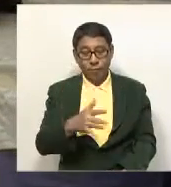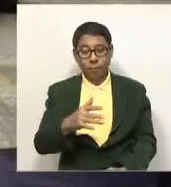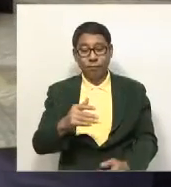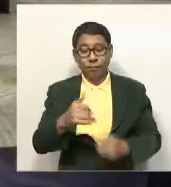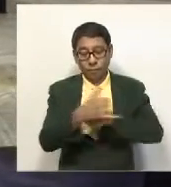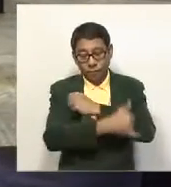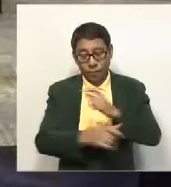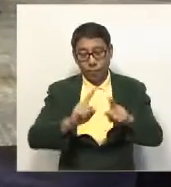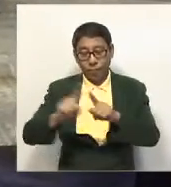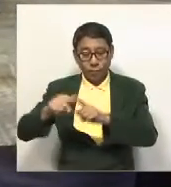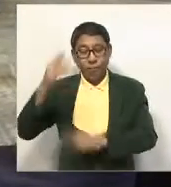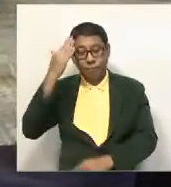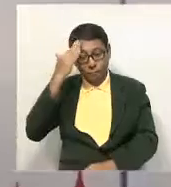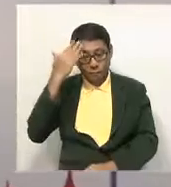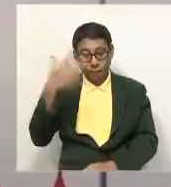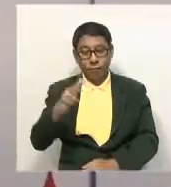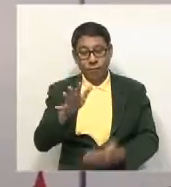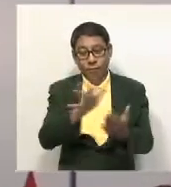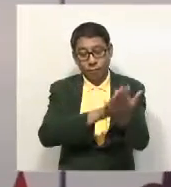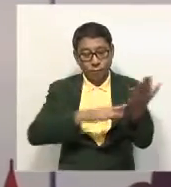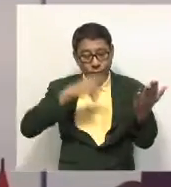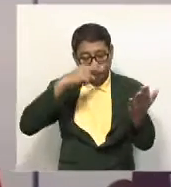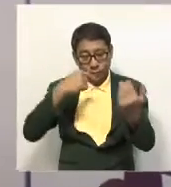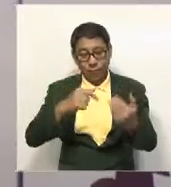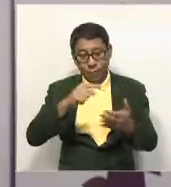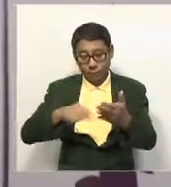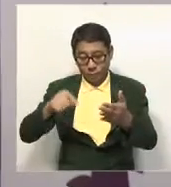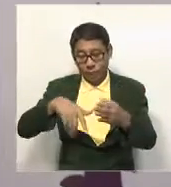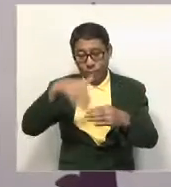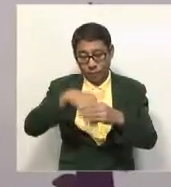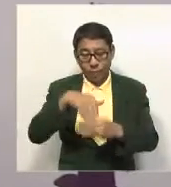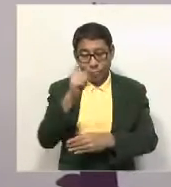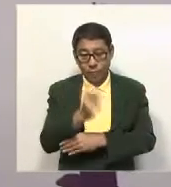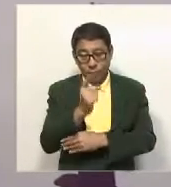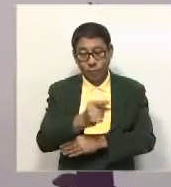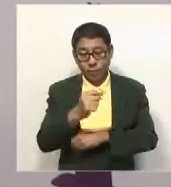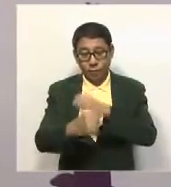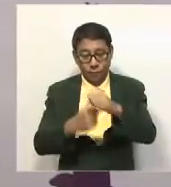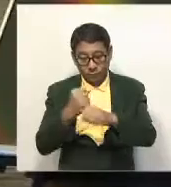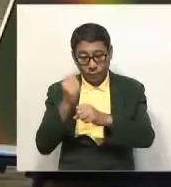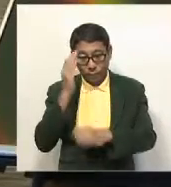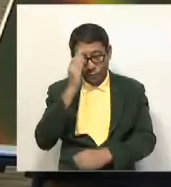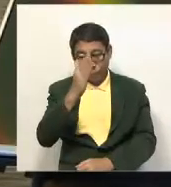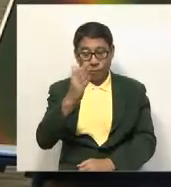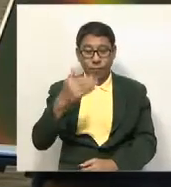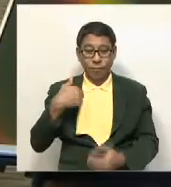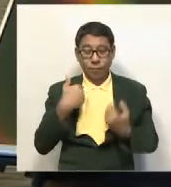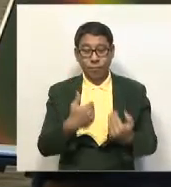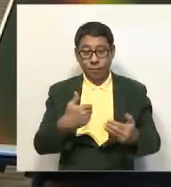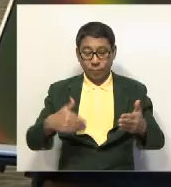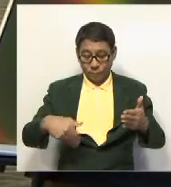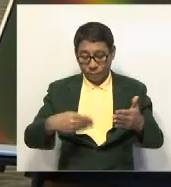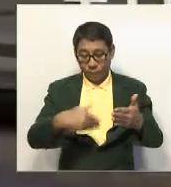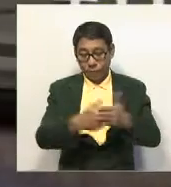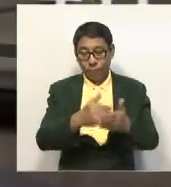ายประเทศเองก็ทราบข่าวแล้วล่ะว่าประเทศไทยจะมีการเลือกตั้งที่จะเกิดขึ้นแน่นอนแหละช่วงปีหน้านะครับแล้วก็เดี๋ยวมาดูโปร